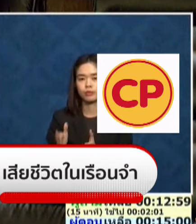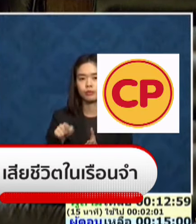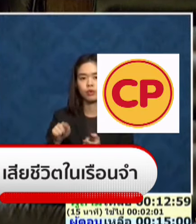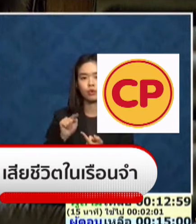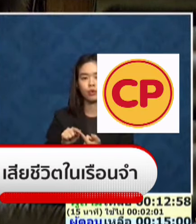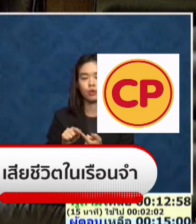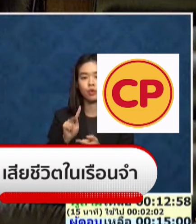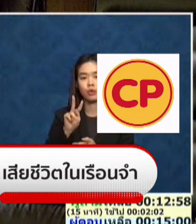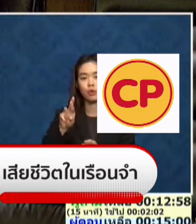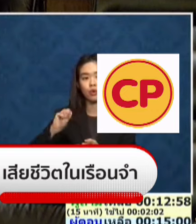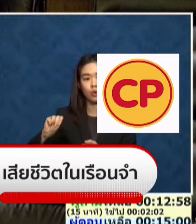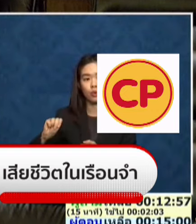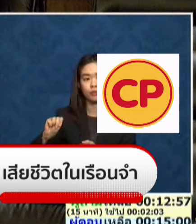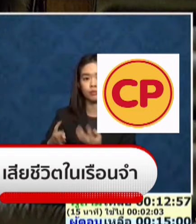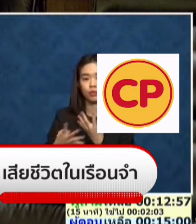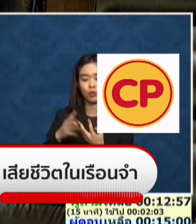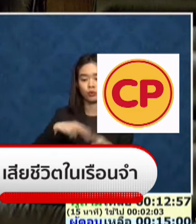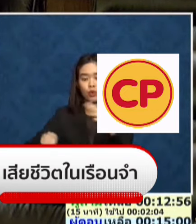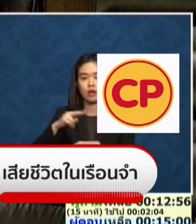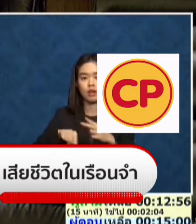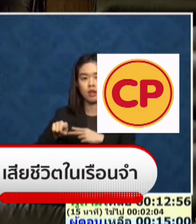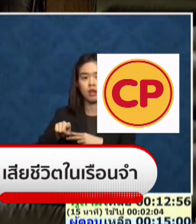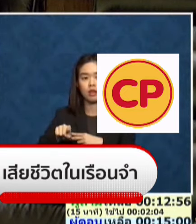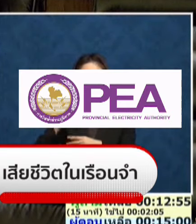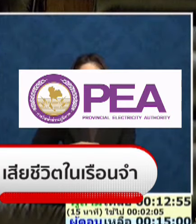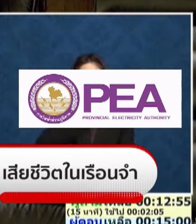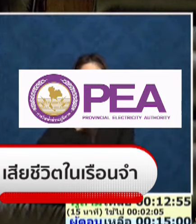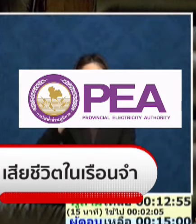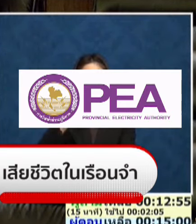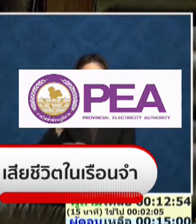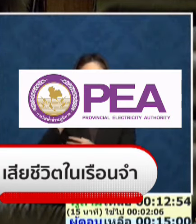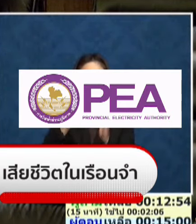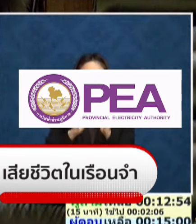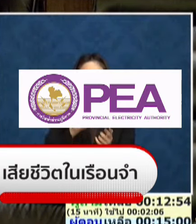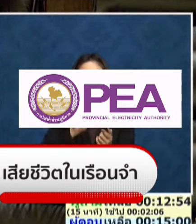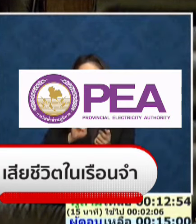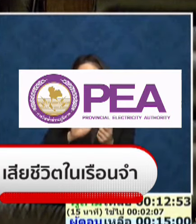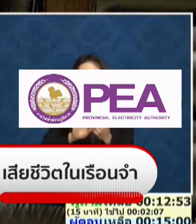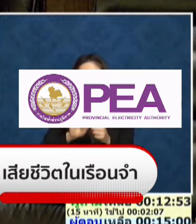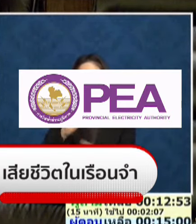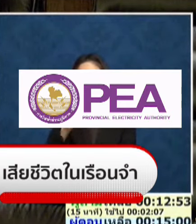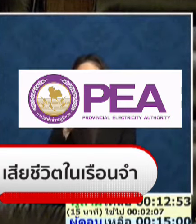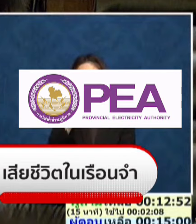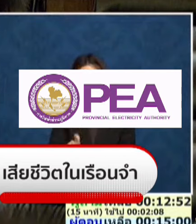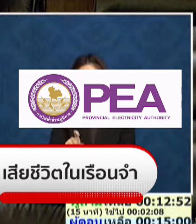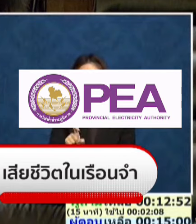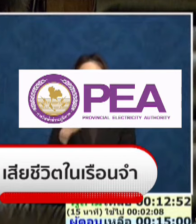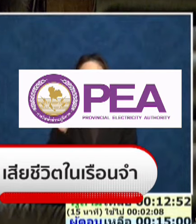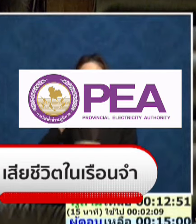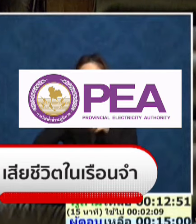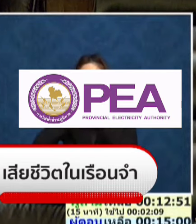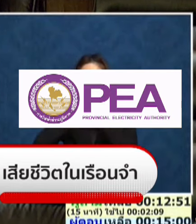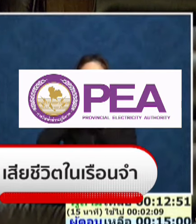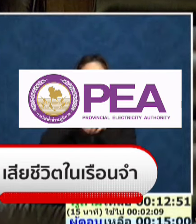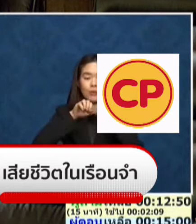แต่กรณีนี้กลับแตกต่างกันออกไปครับเขาตั้งคำถามว่าอยากถามว่าสาเหตุการเสียชีวิตที่แท้จริงของบุ้งเนี่ยคืออะไร